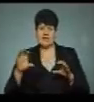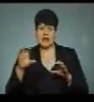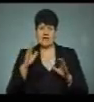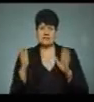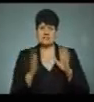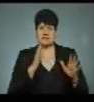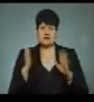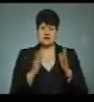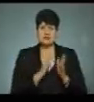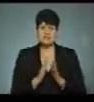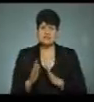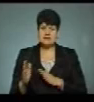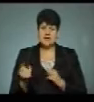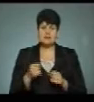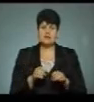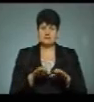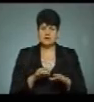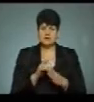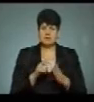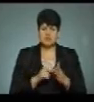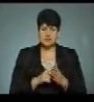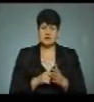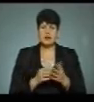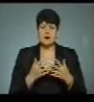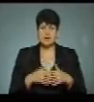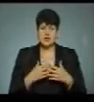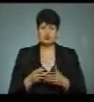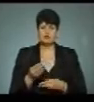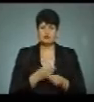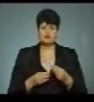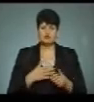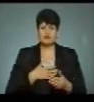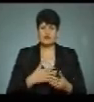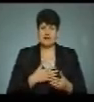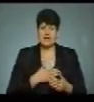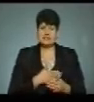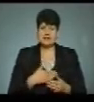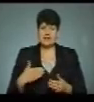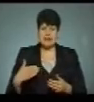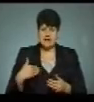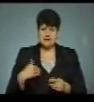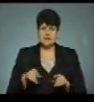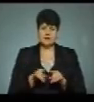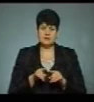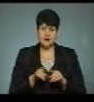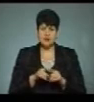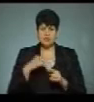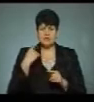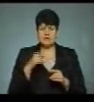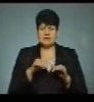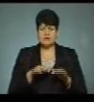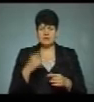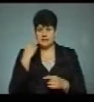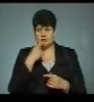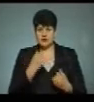проведення роботи над вирішенням питання забезпечення апарату штучної вентиляції легень та забезпечення достатньої кількості засобів індивідуального захисту.